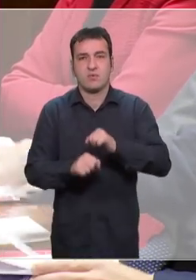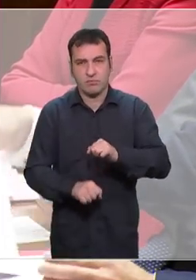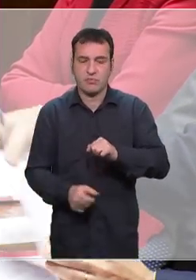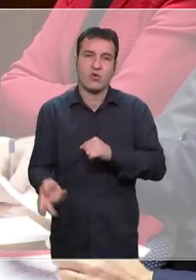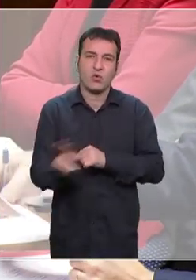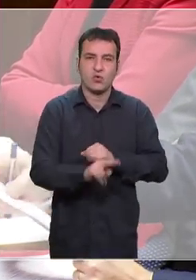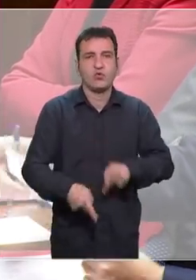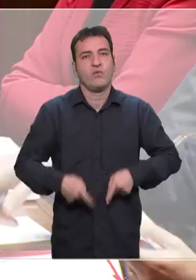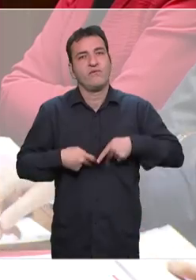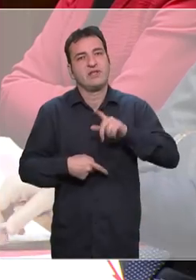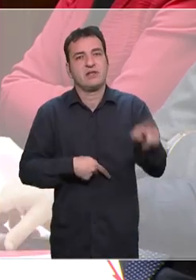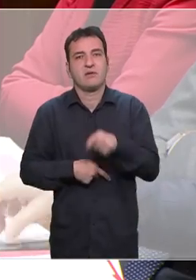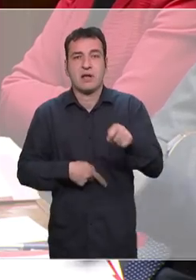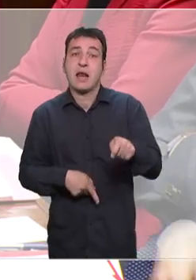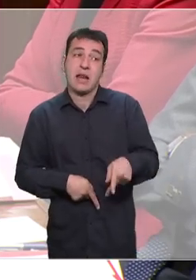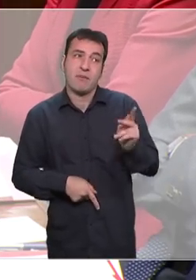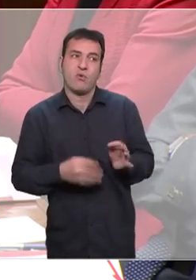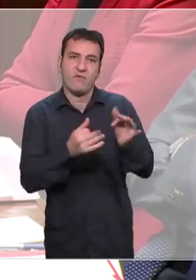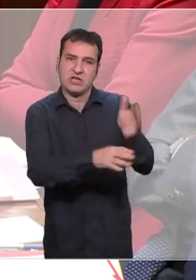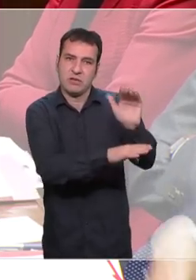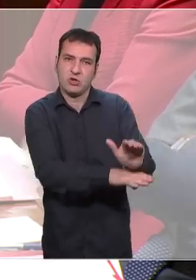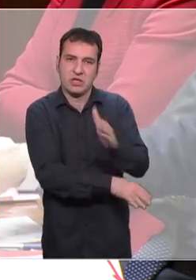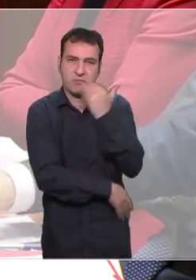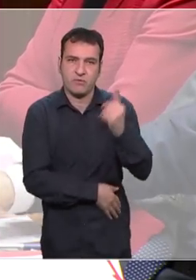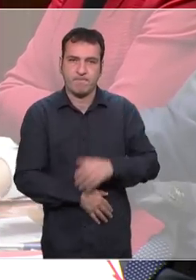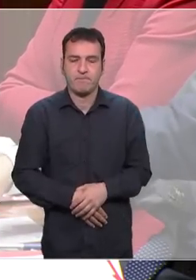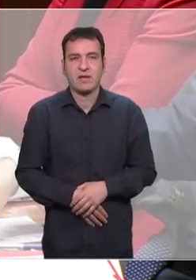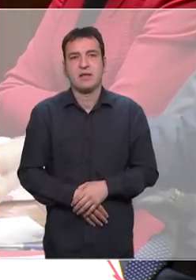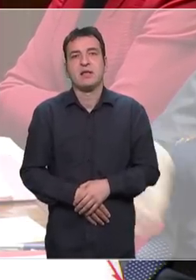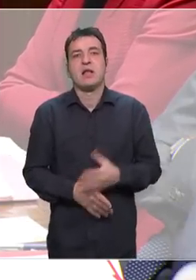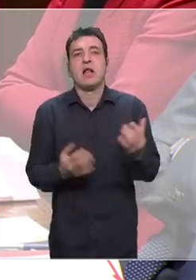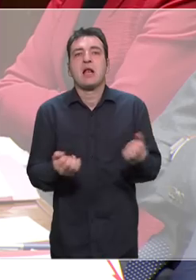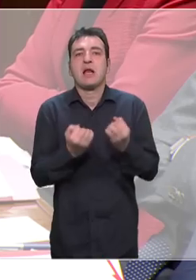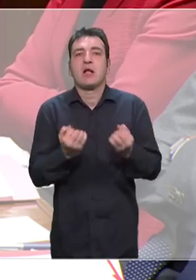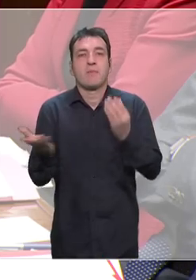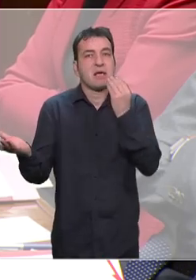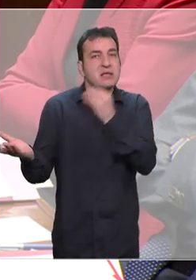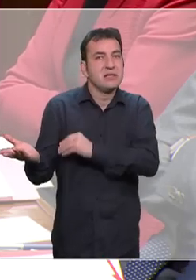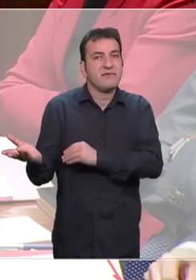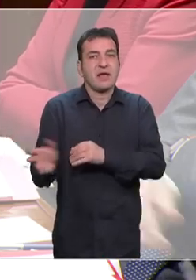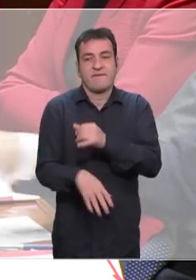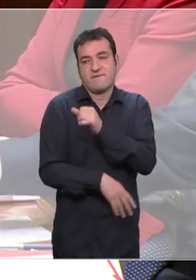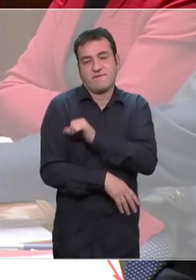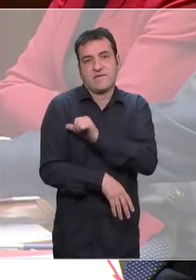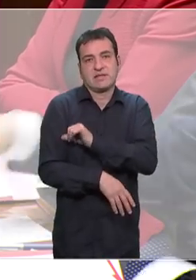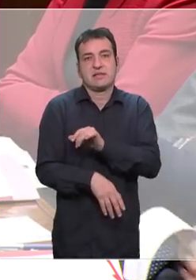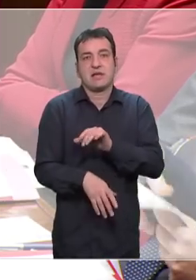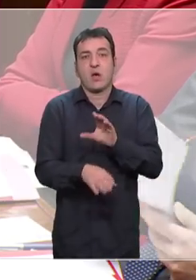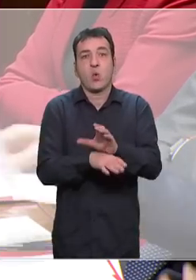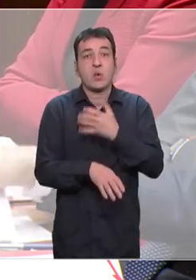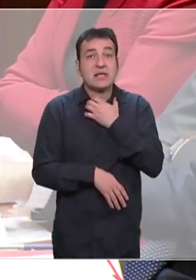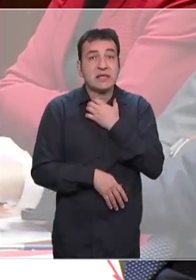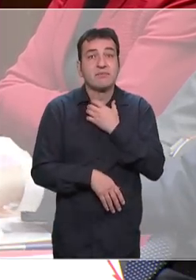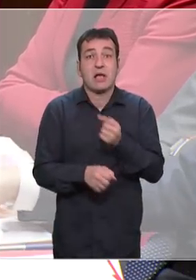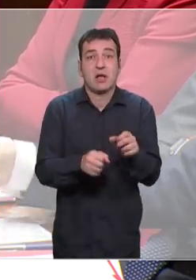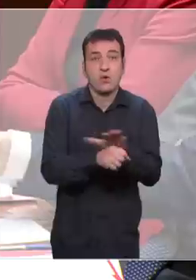protéger les plus fragiles d'entre nous. Je rappelle que les campagnes hivernales de vaccination contre la grippe et la